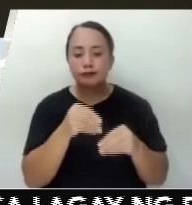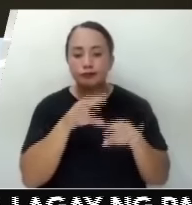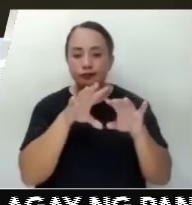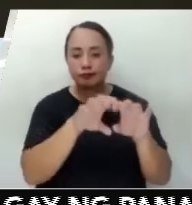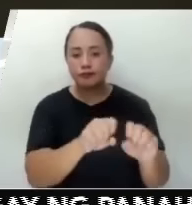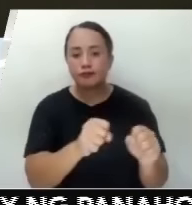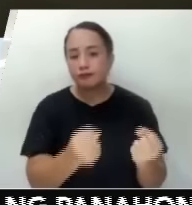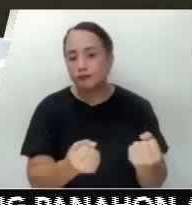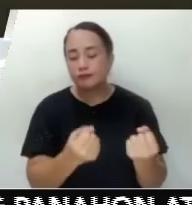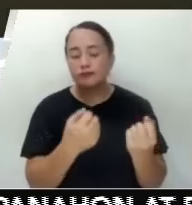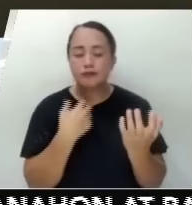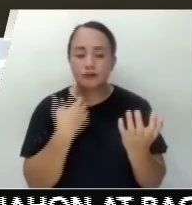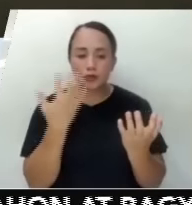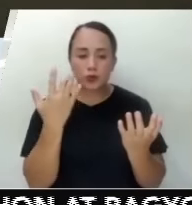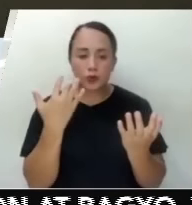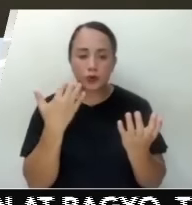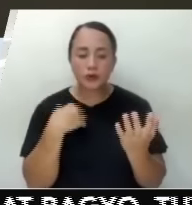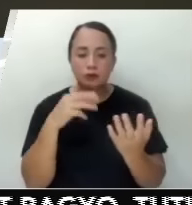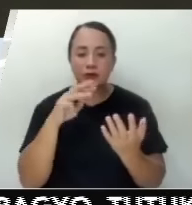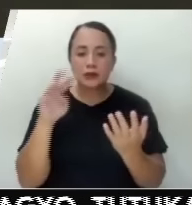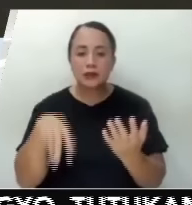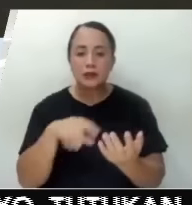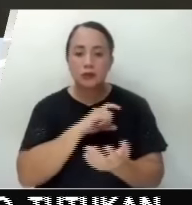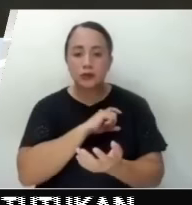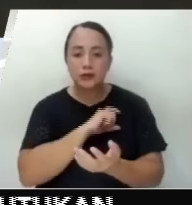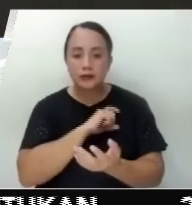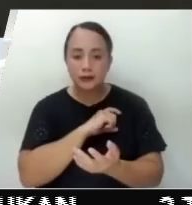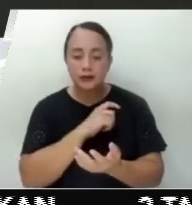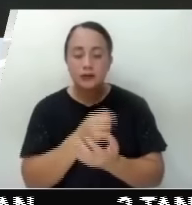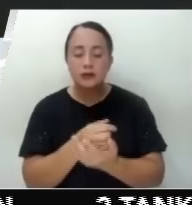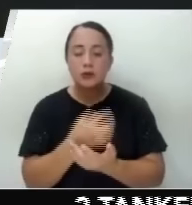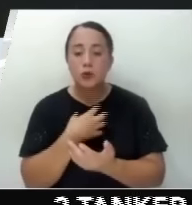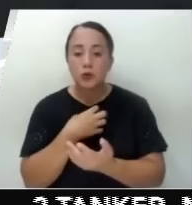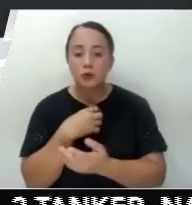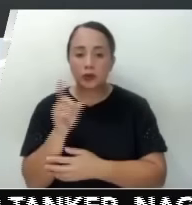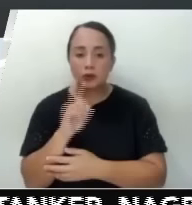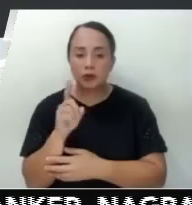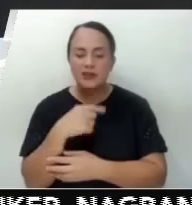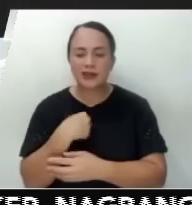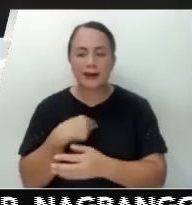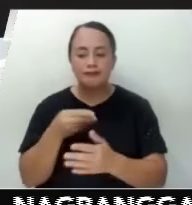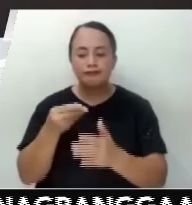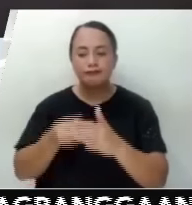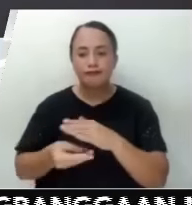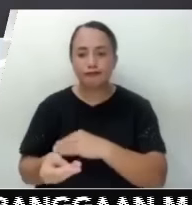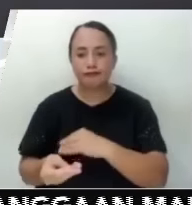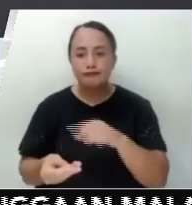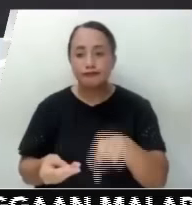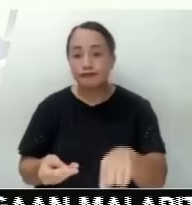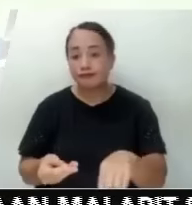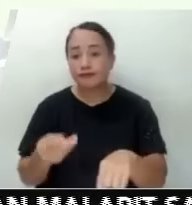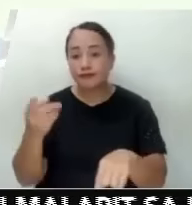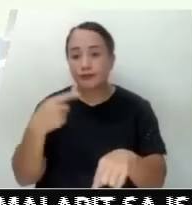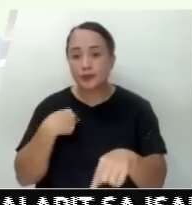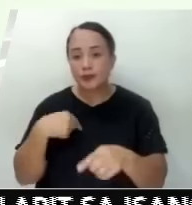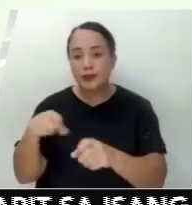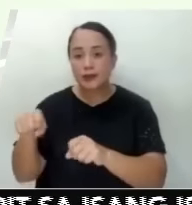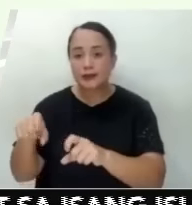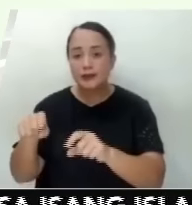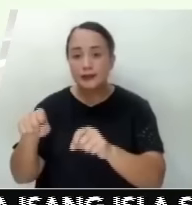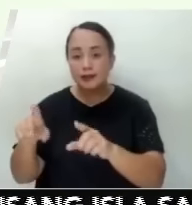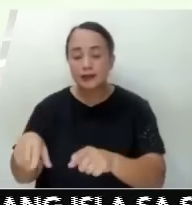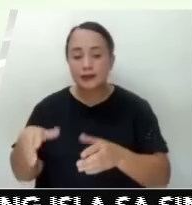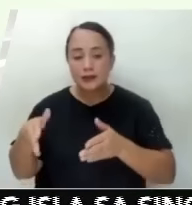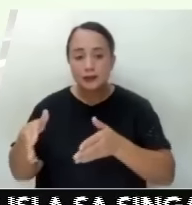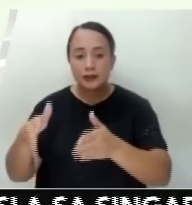Team ng Manila Police District. Ang reklamo, pangingikil daw sa mga sidewalk vendor sa lungsod. Base po sa